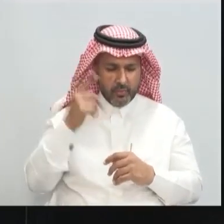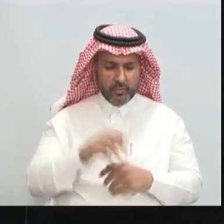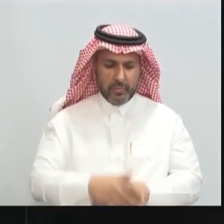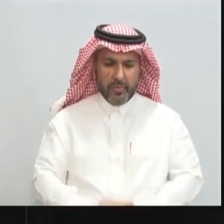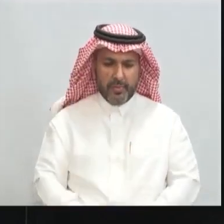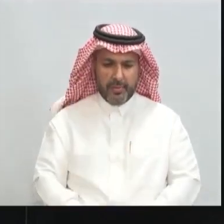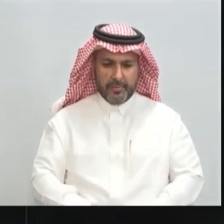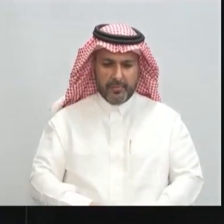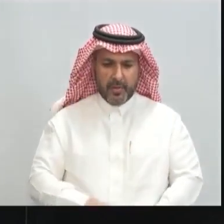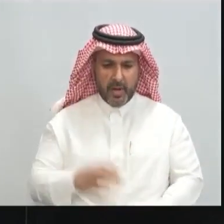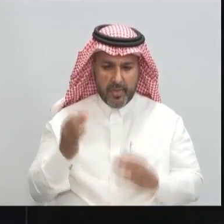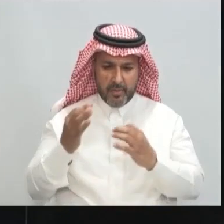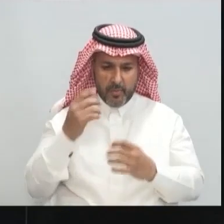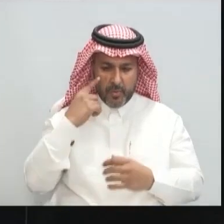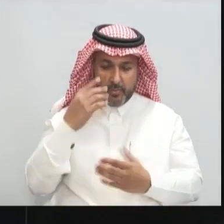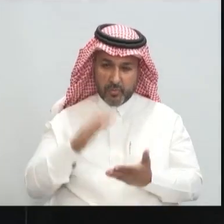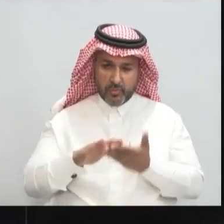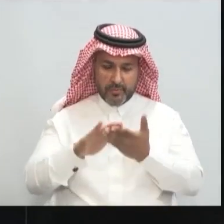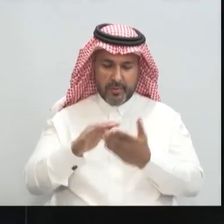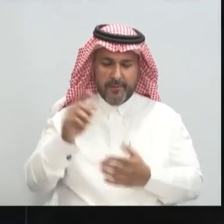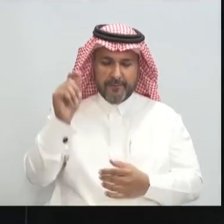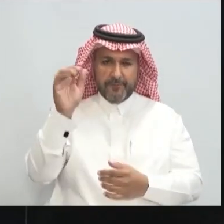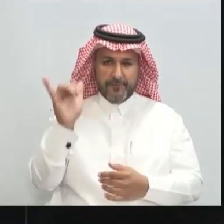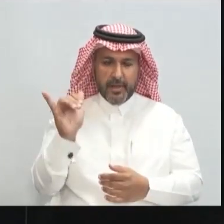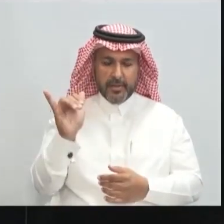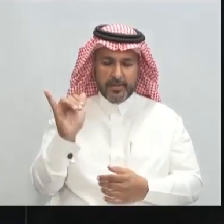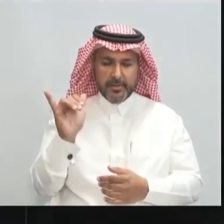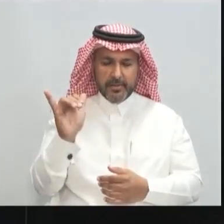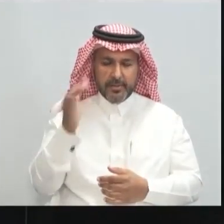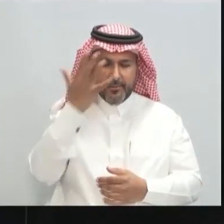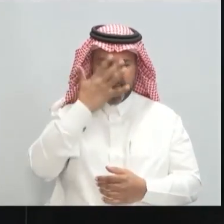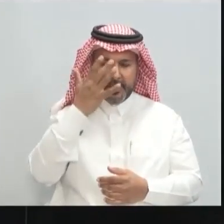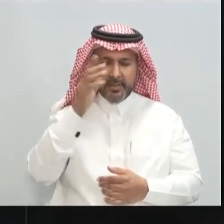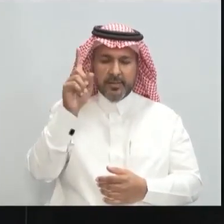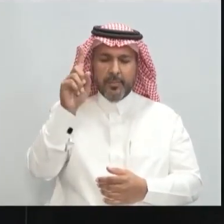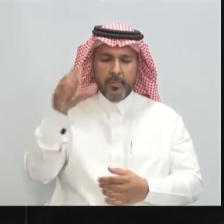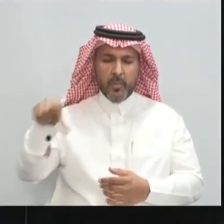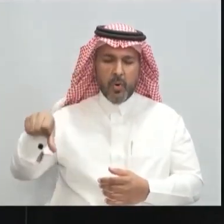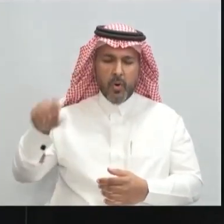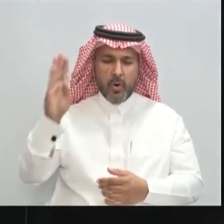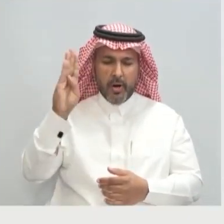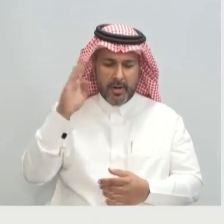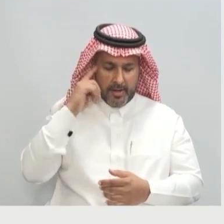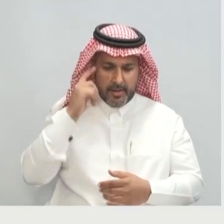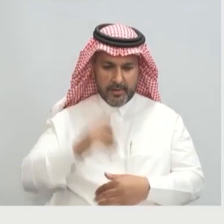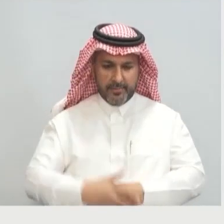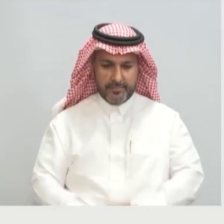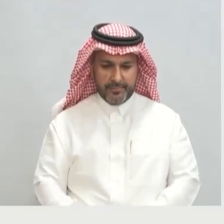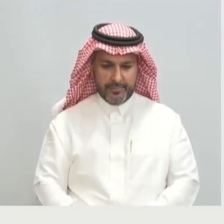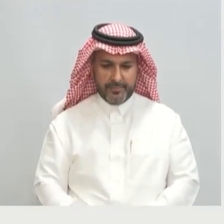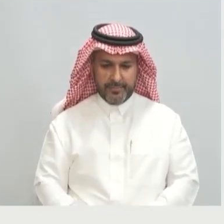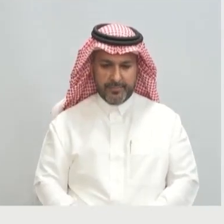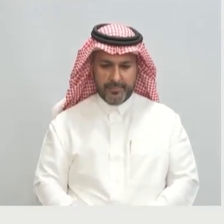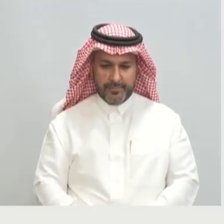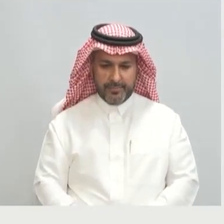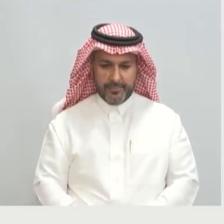لما فيها من مزايا كثيره وبالتالي لابد للموظف ان يعرف كيف يستخدمها ويعكس الصوره الايجابيه للمنظمه